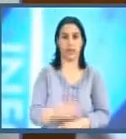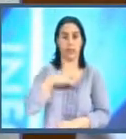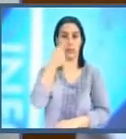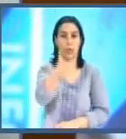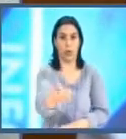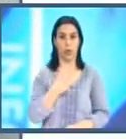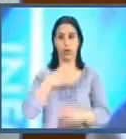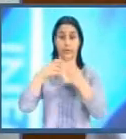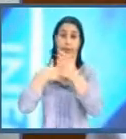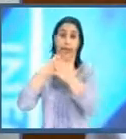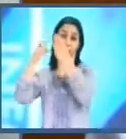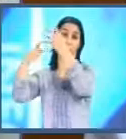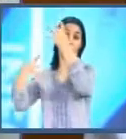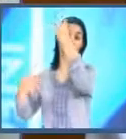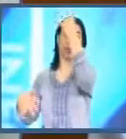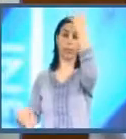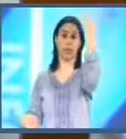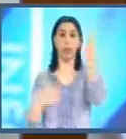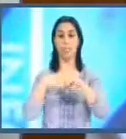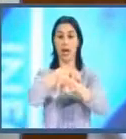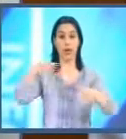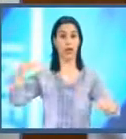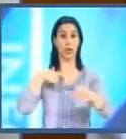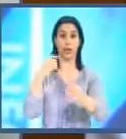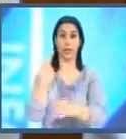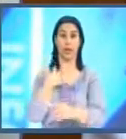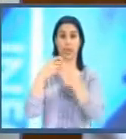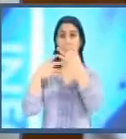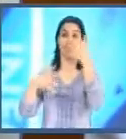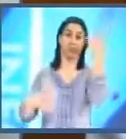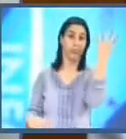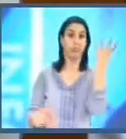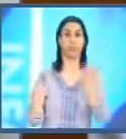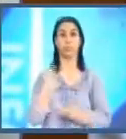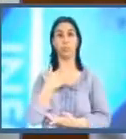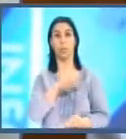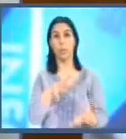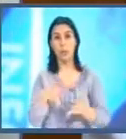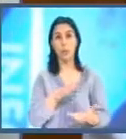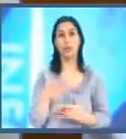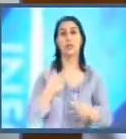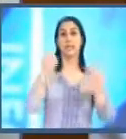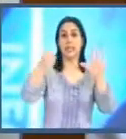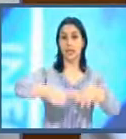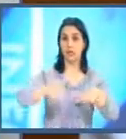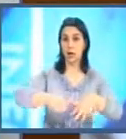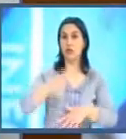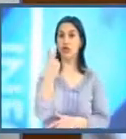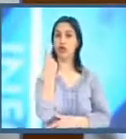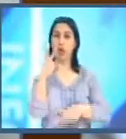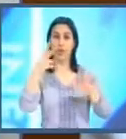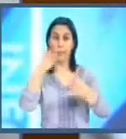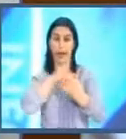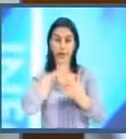més pacients. La majoria de pacients, per tant, s'estan operant entre els 6 i els 12 mesos i, en